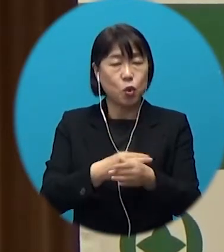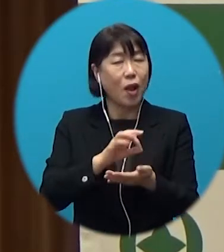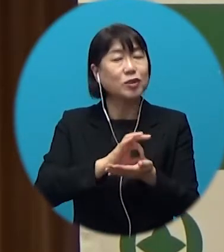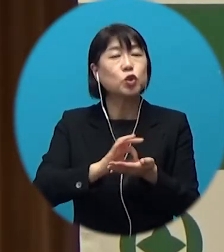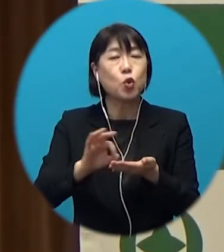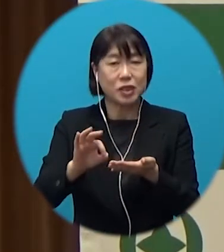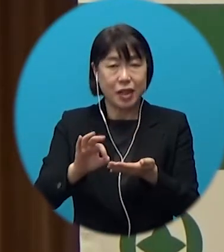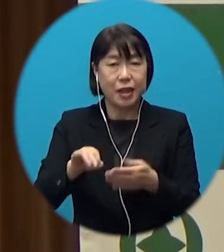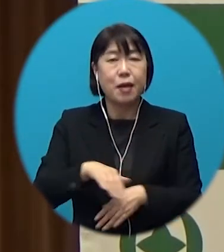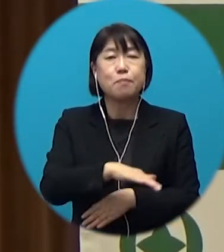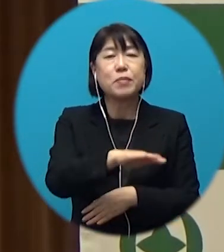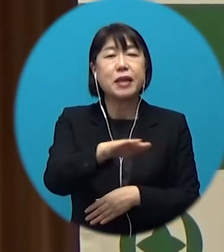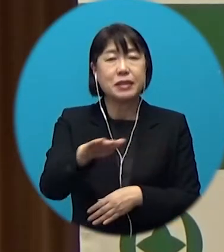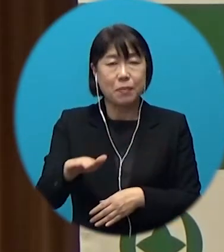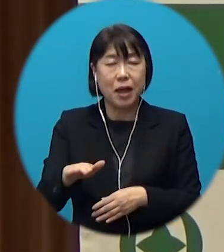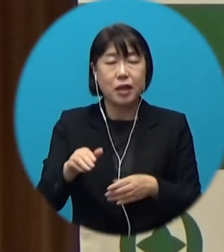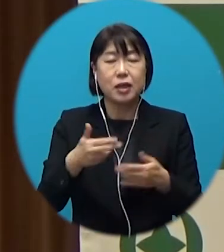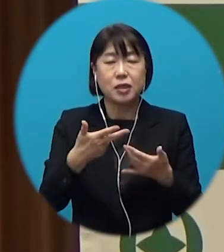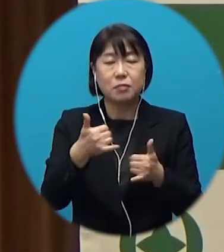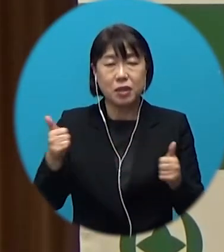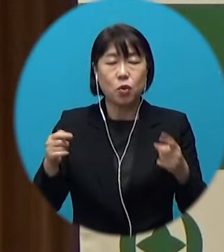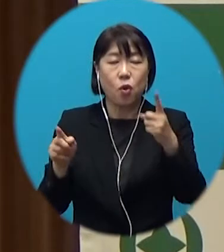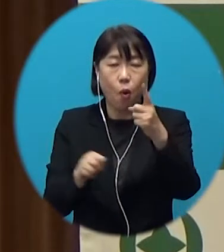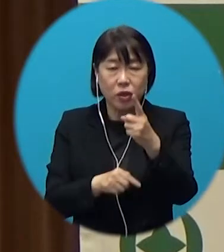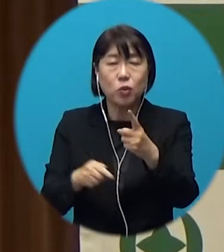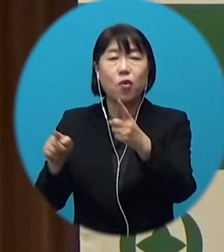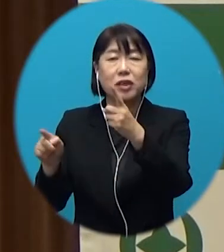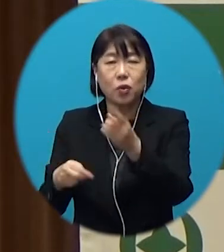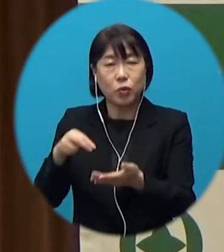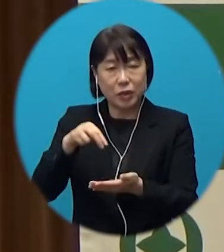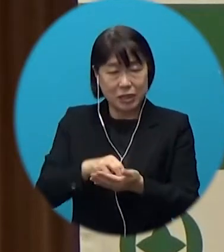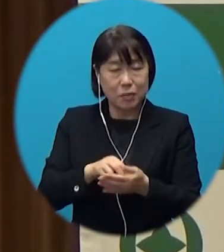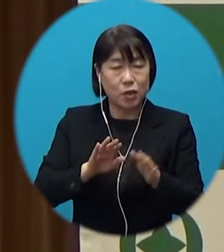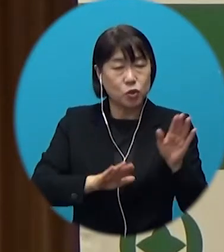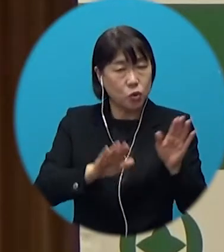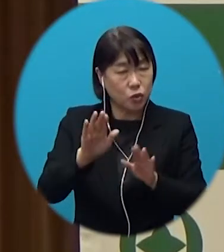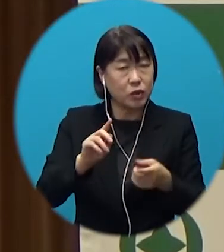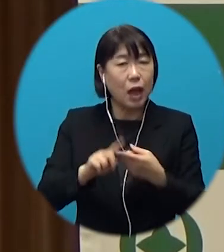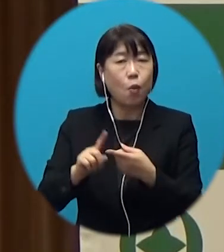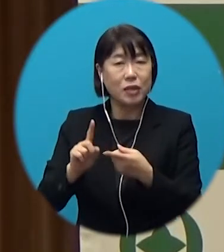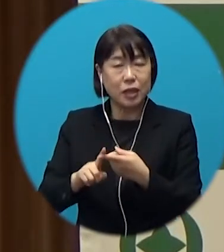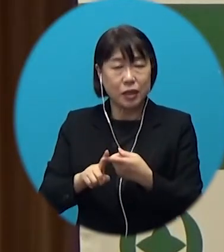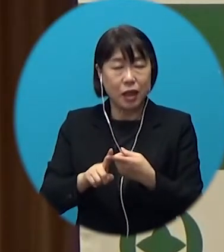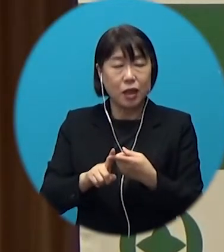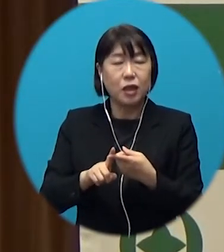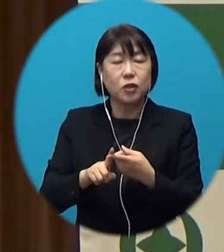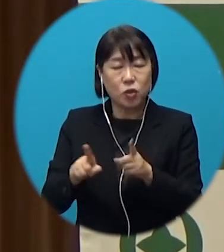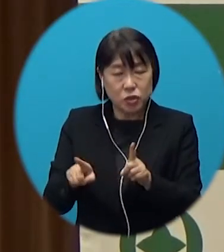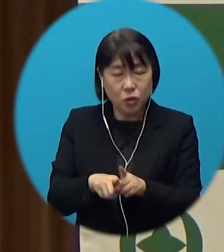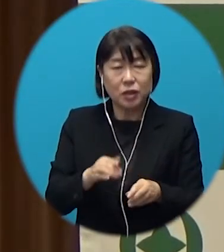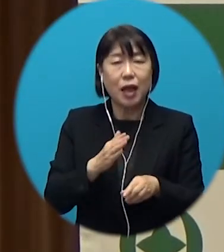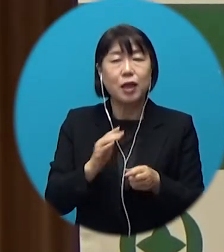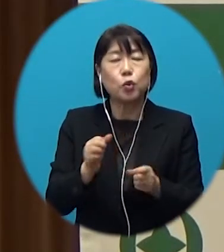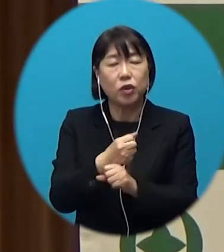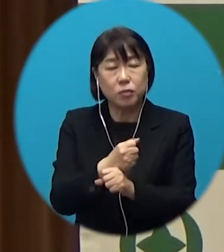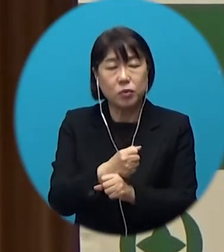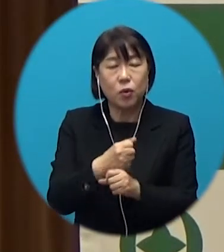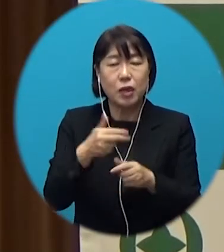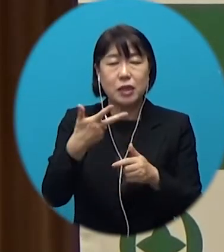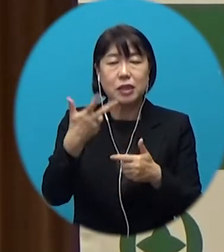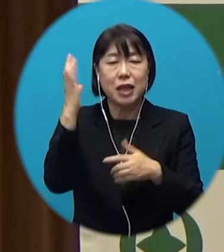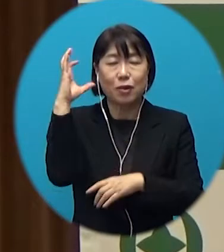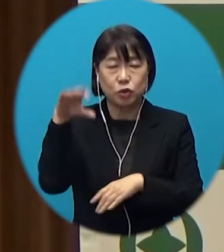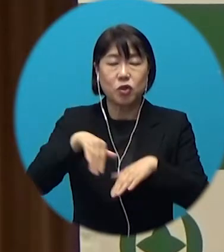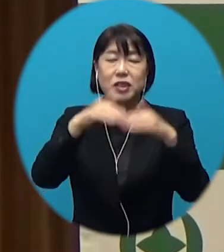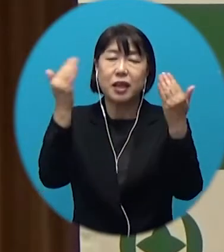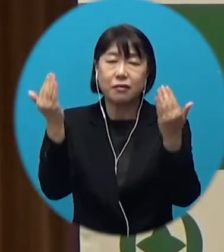皆さん、市民の皆さん、それぞれの立場、非常に合わせた、寄り添う取り組みをですね、市役所全体でデジタルニーズを使